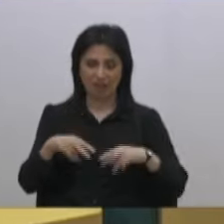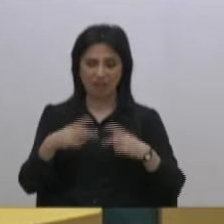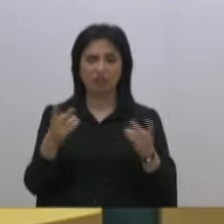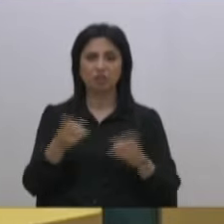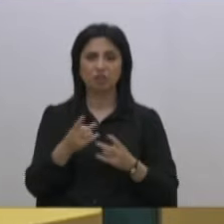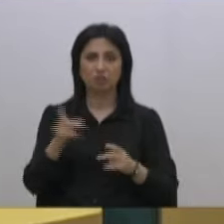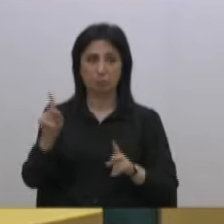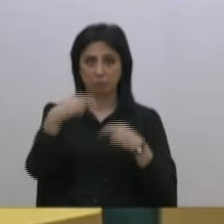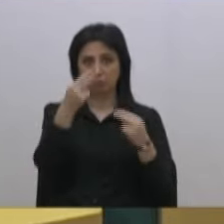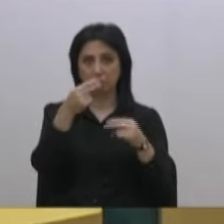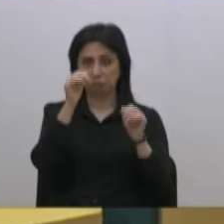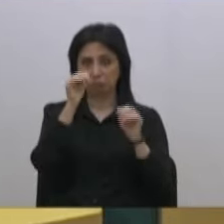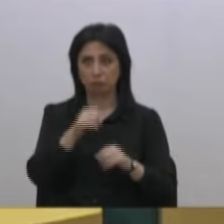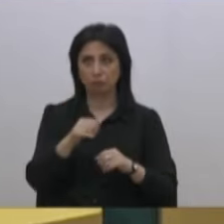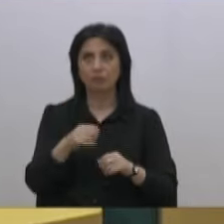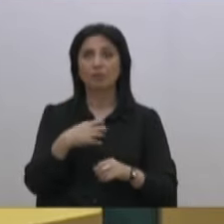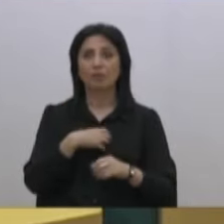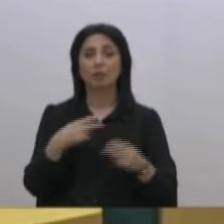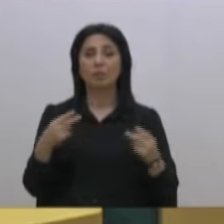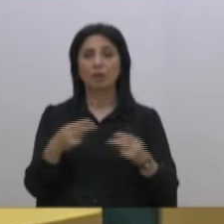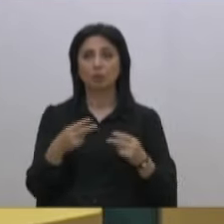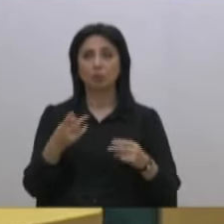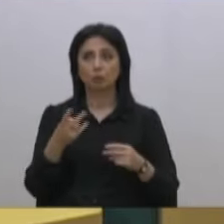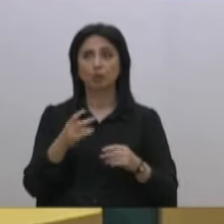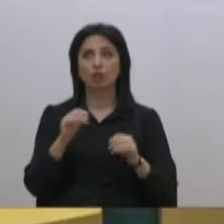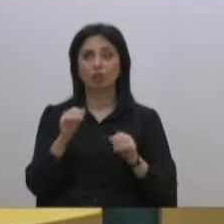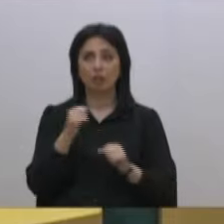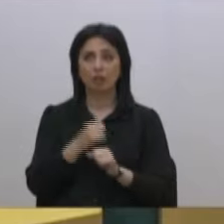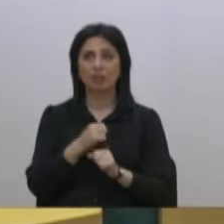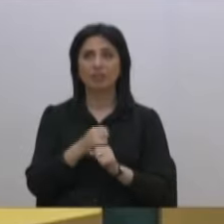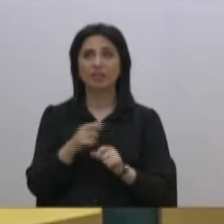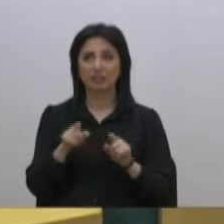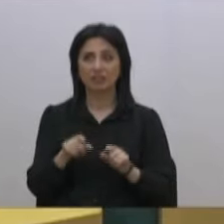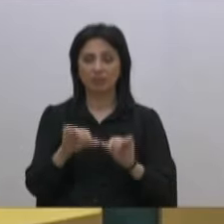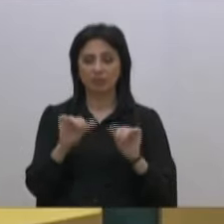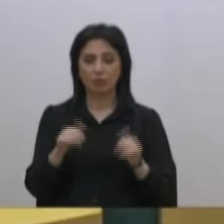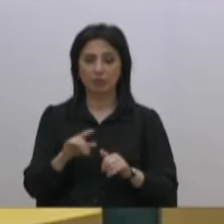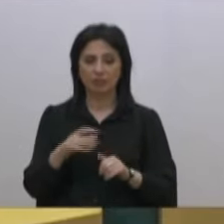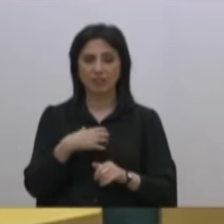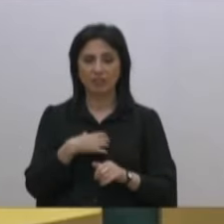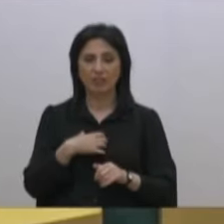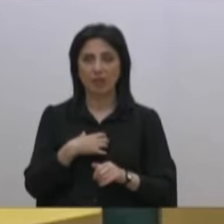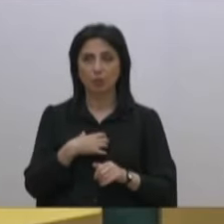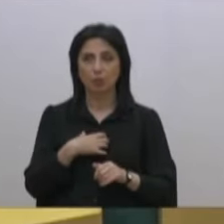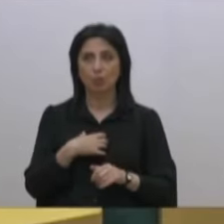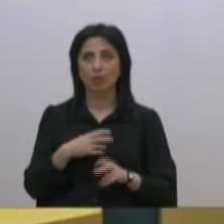სჭირდება და სტრატეგიულმა პარტნიორებმა მართლა უნდა შეიძინოს ის ფორმა, რასაც სტრატეგიული